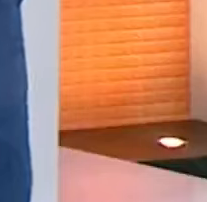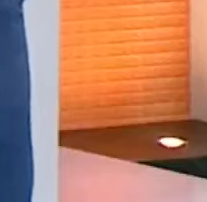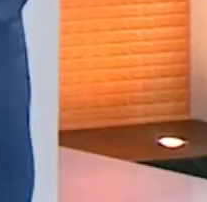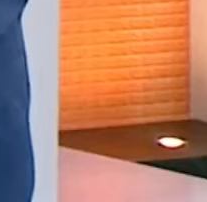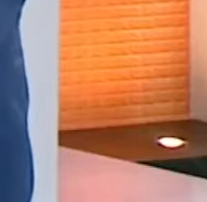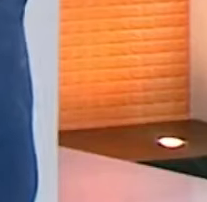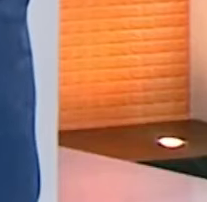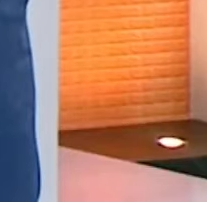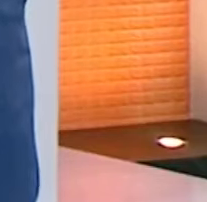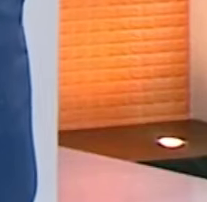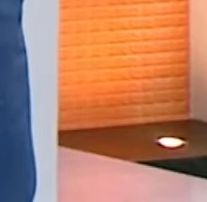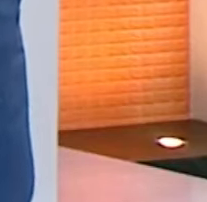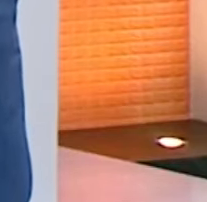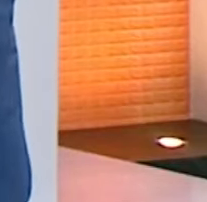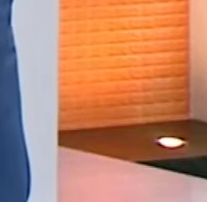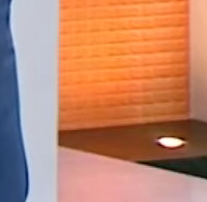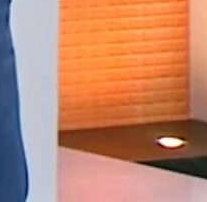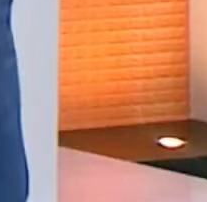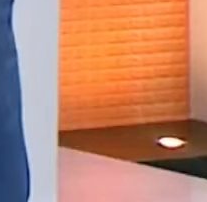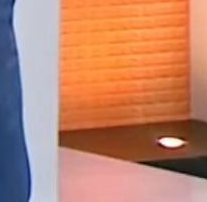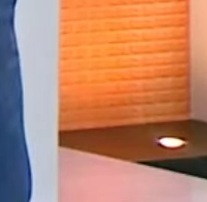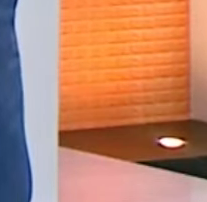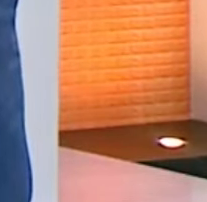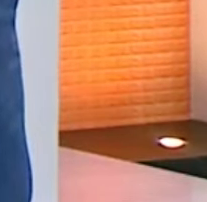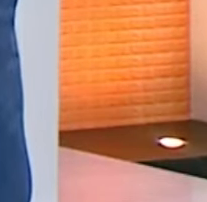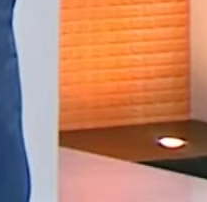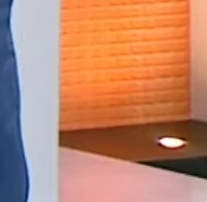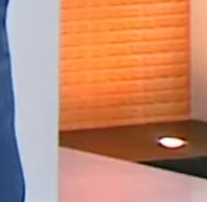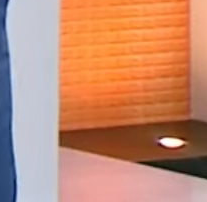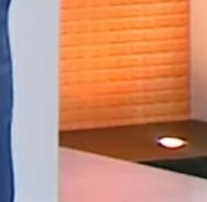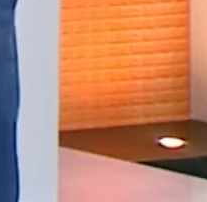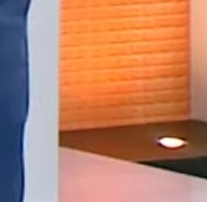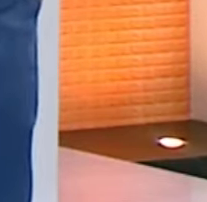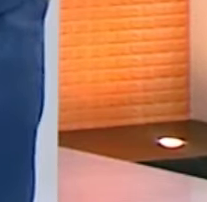YouTube. Sa mga kapuso abroad, subaybayan nyo kami sa GMA Pinoy